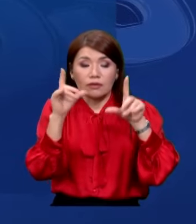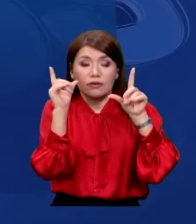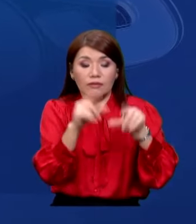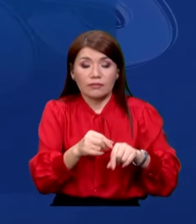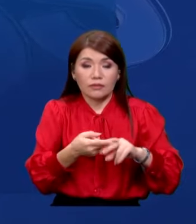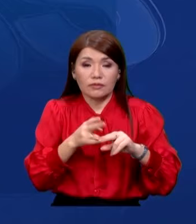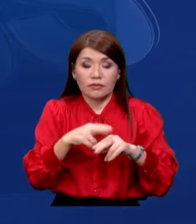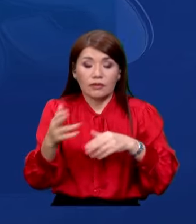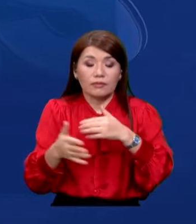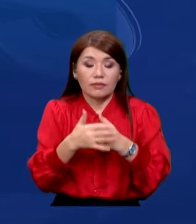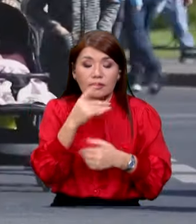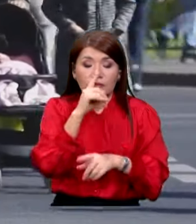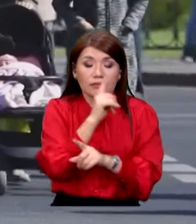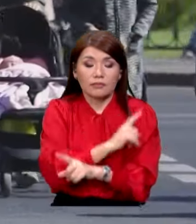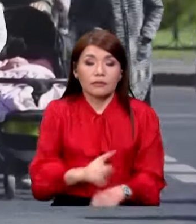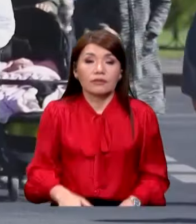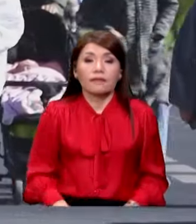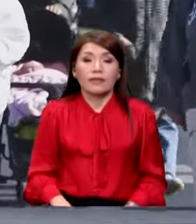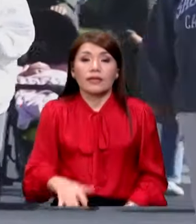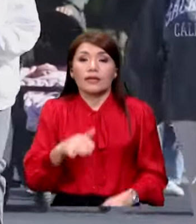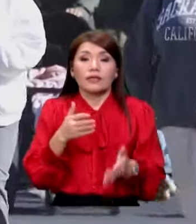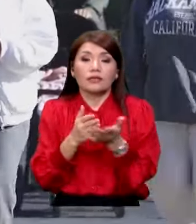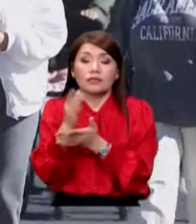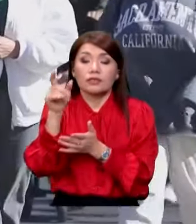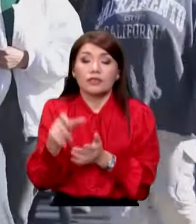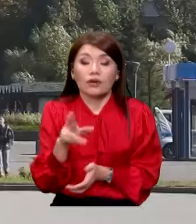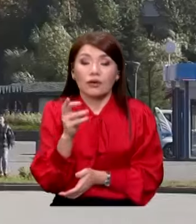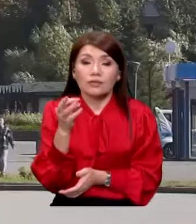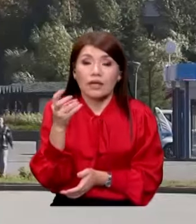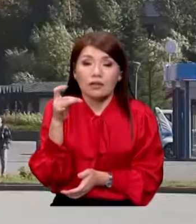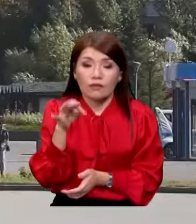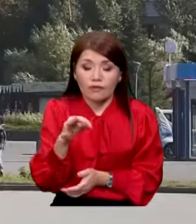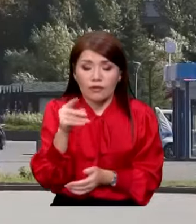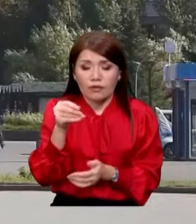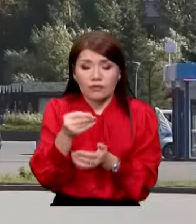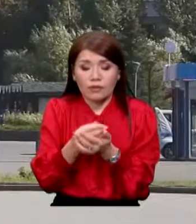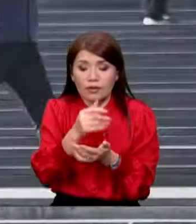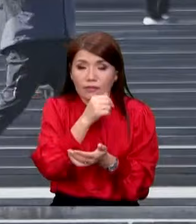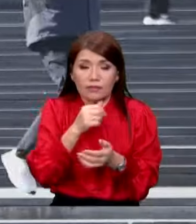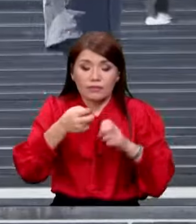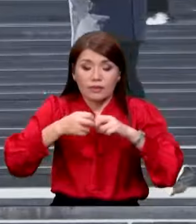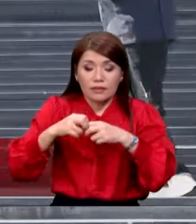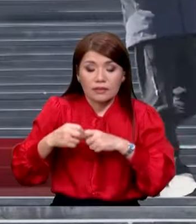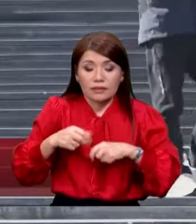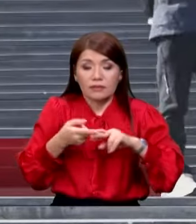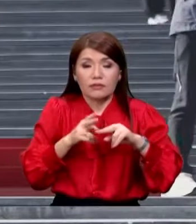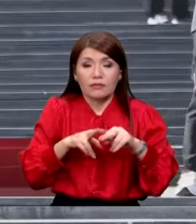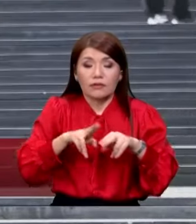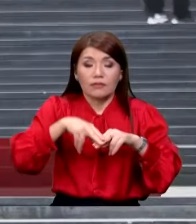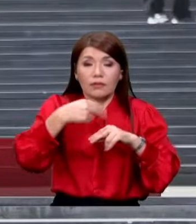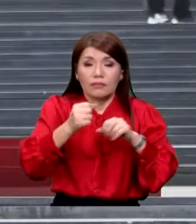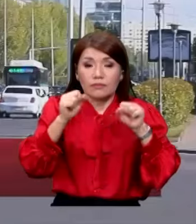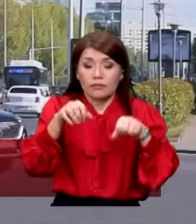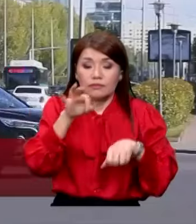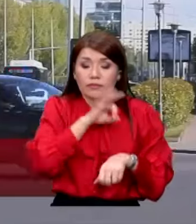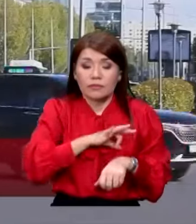әкімшілік жауапкершілікке тартылмайды. Ал саясаткер Қосановта бұл құнды мәліметтерді билікке өкпелі біреу болса, кек алу үшін пайдаланып